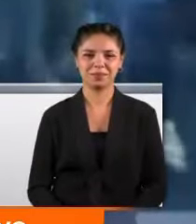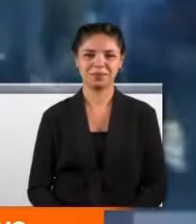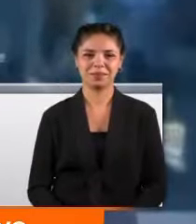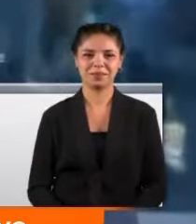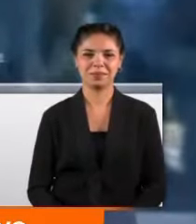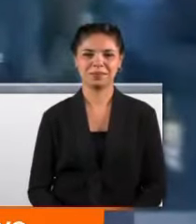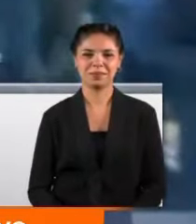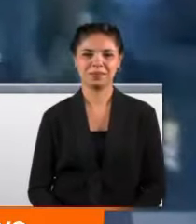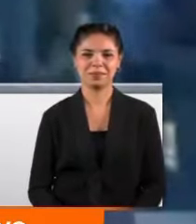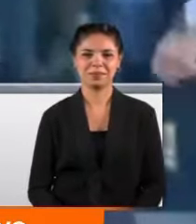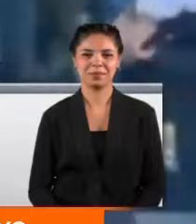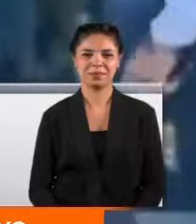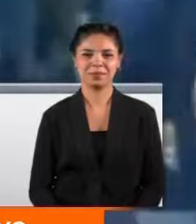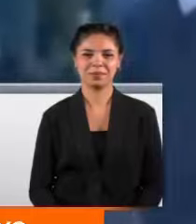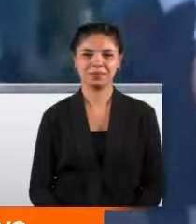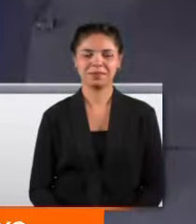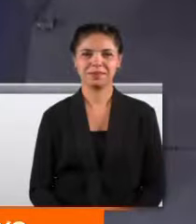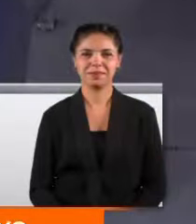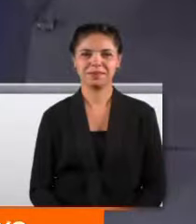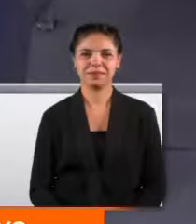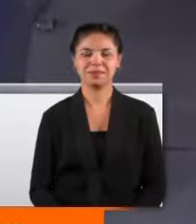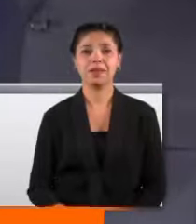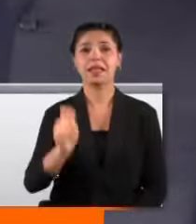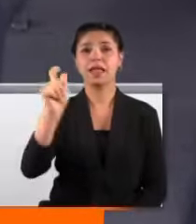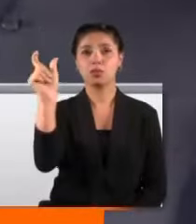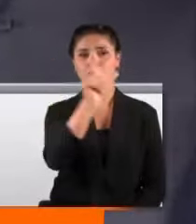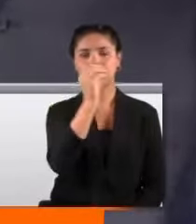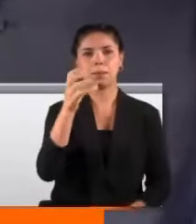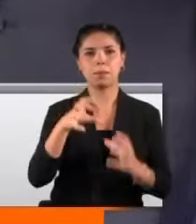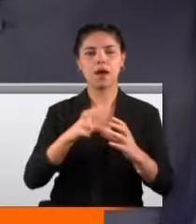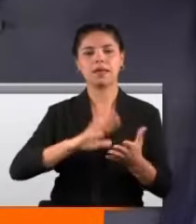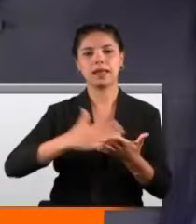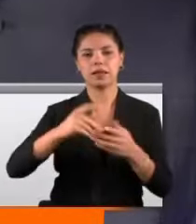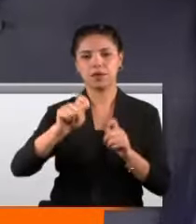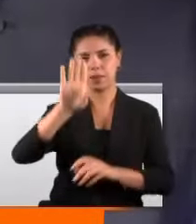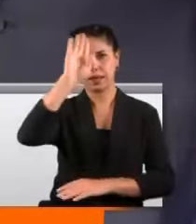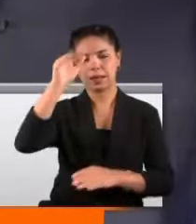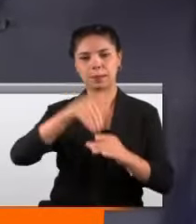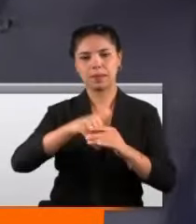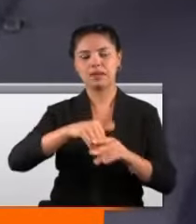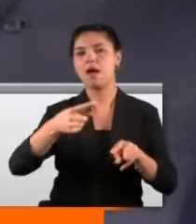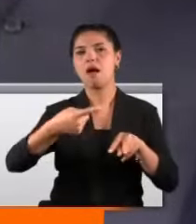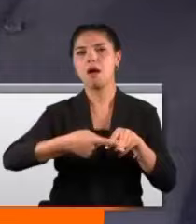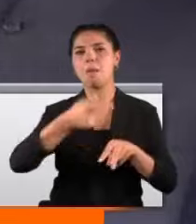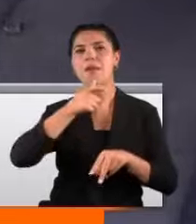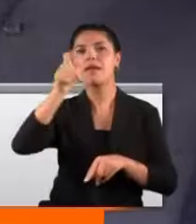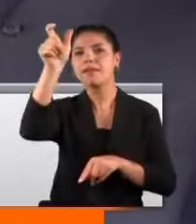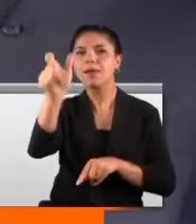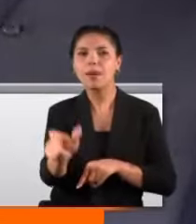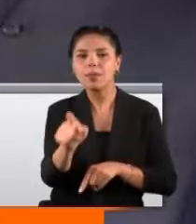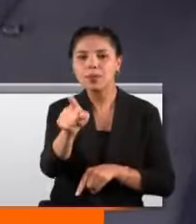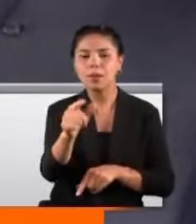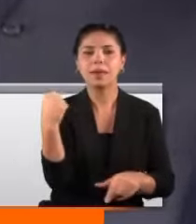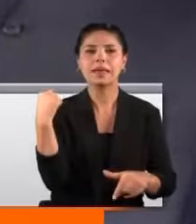DEM Parti büyüklerimize kalbi şükranlarımı sunuyorum. Temmuz ayında İyi Parti'den istifa eden İstanbul Milletvekili Ahmet Ersagun Yücel'in de